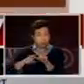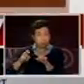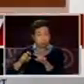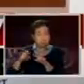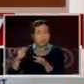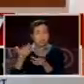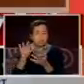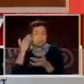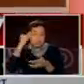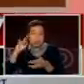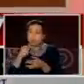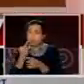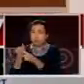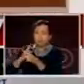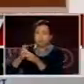anonymous source.